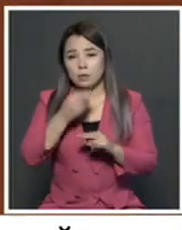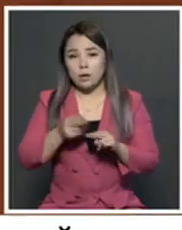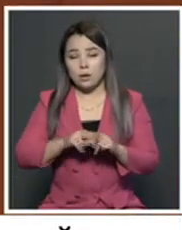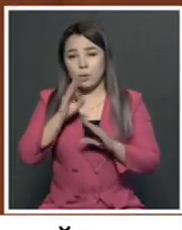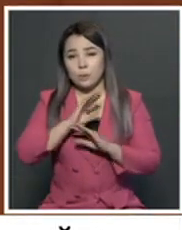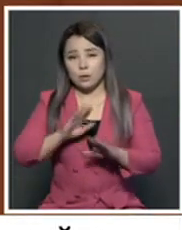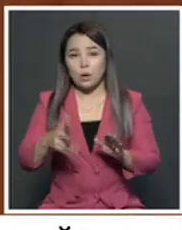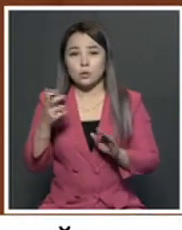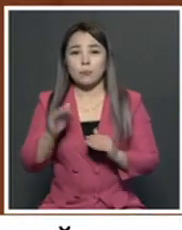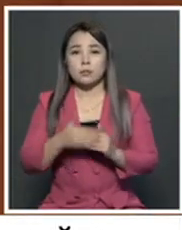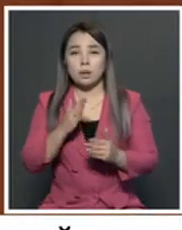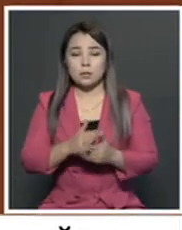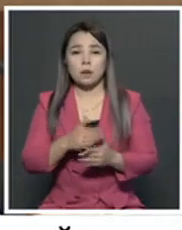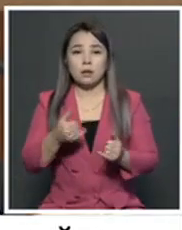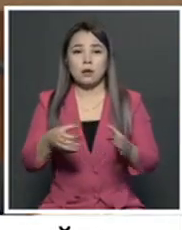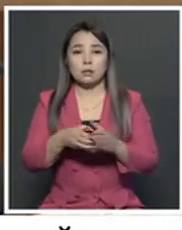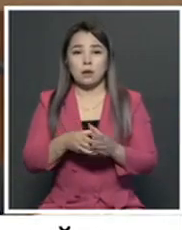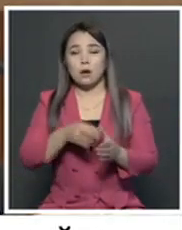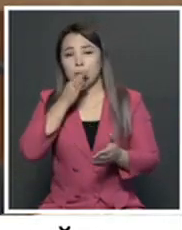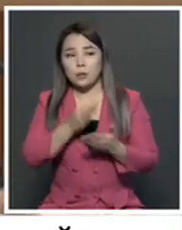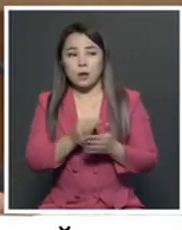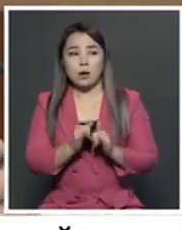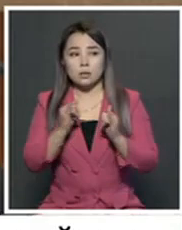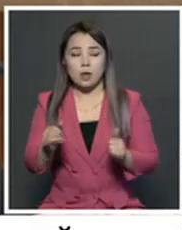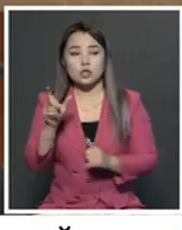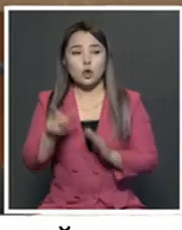300 мыңға жуық адам. Коллекторлық агенттіктердің жауапкершілігін арттыру үшін